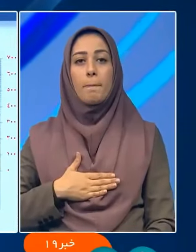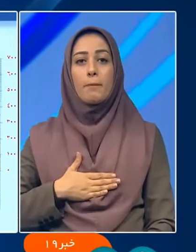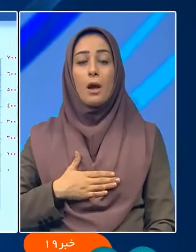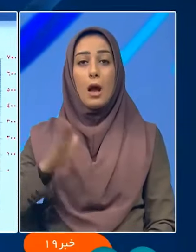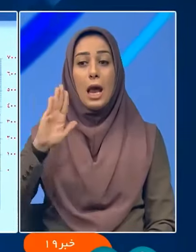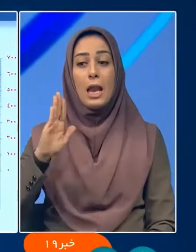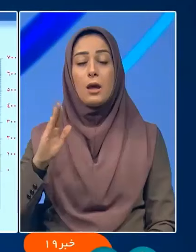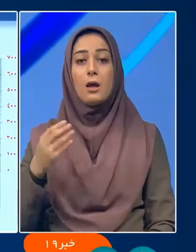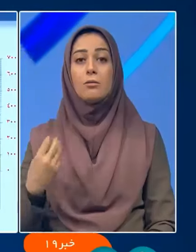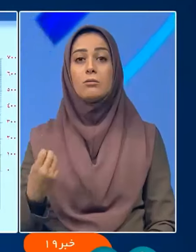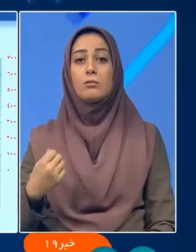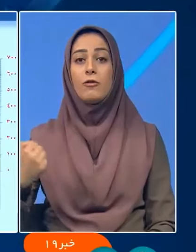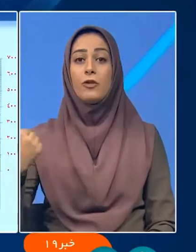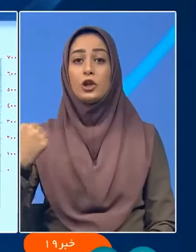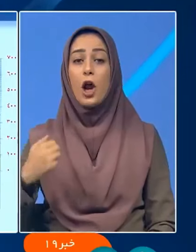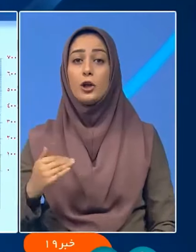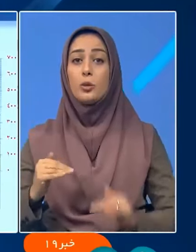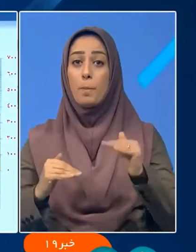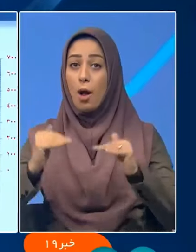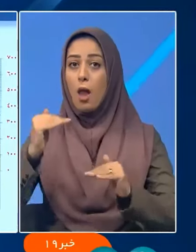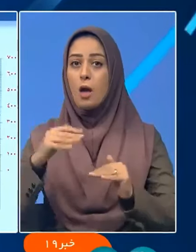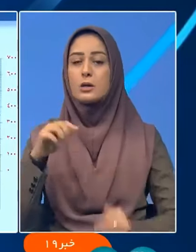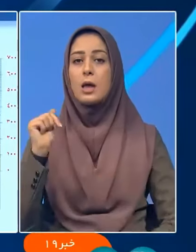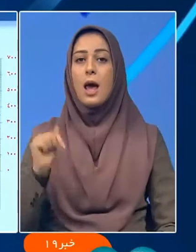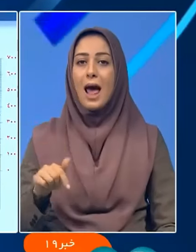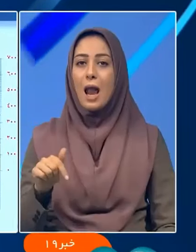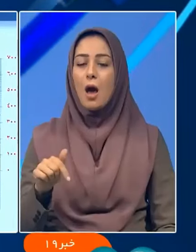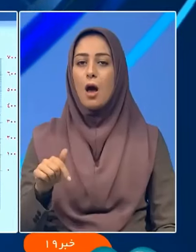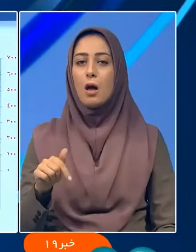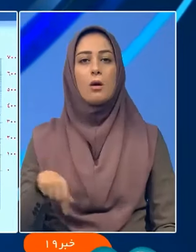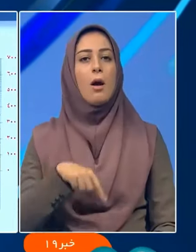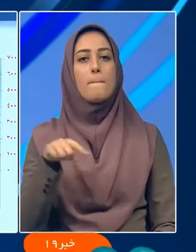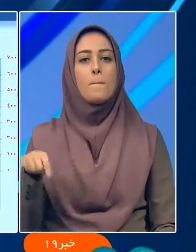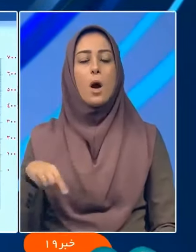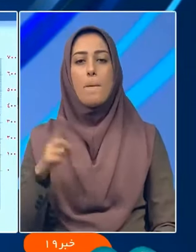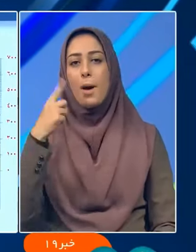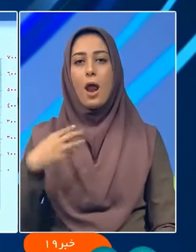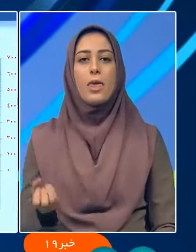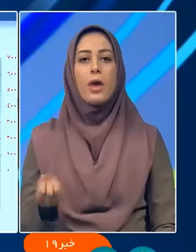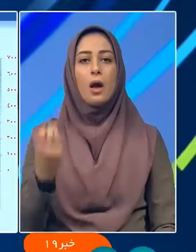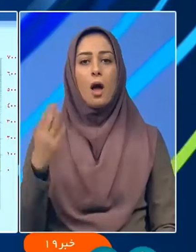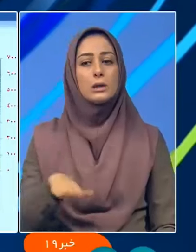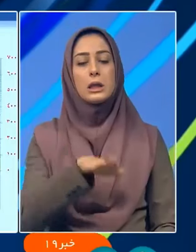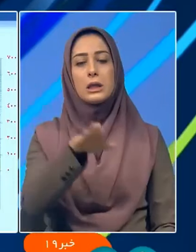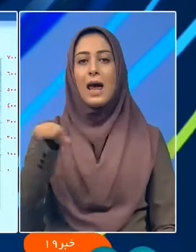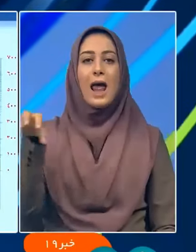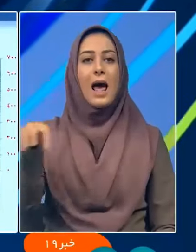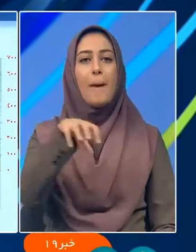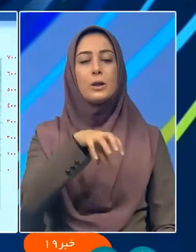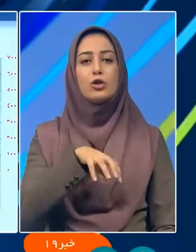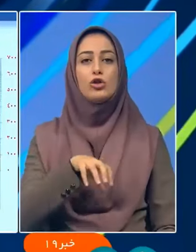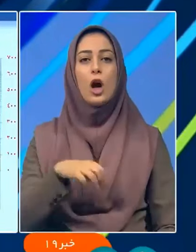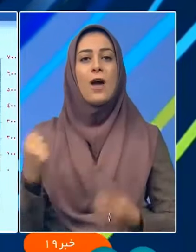داره، ما خوشبختانه تا الان شرایط تأمین گاز پایدار بوده. در هیچ نقطه از